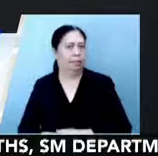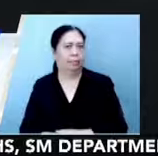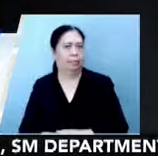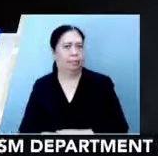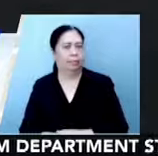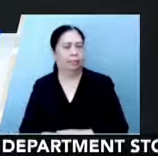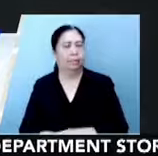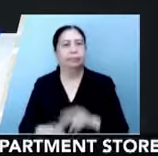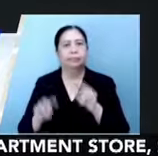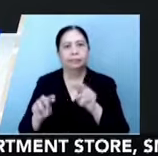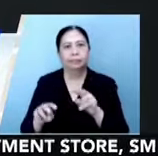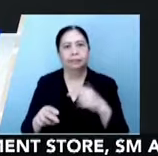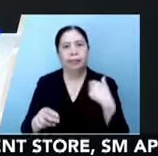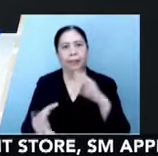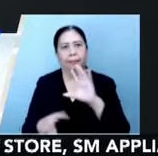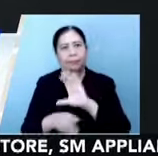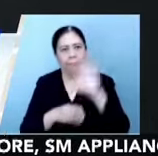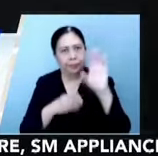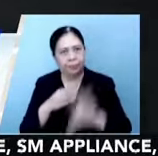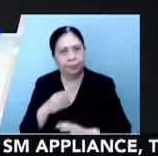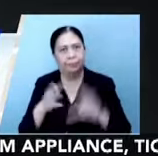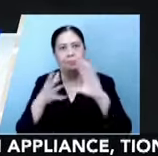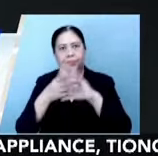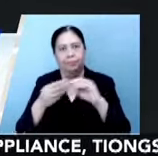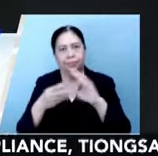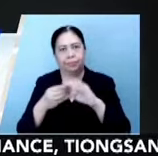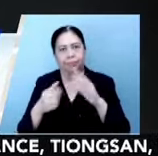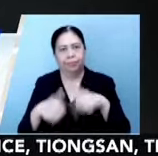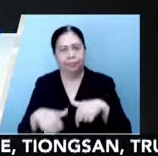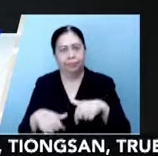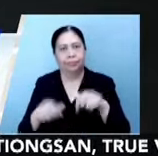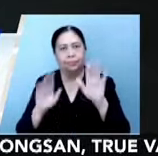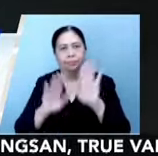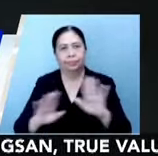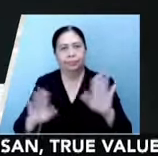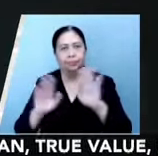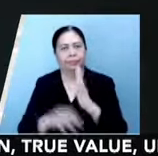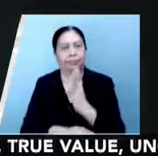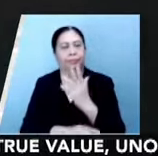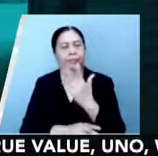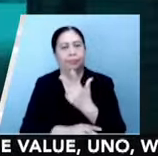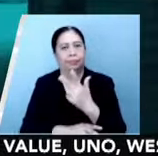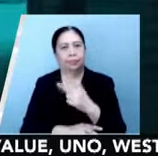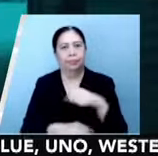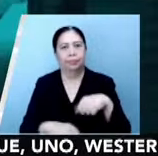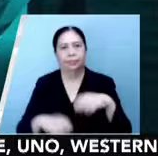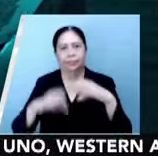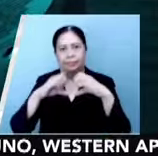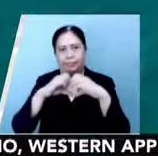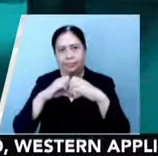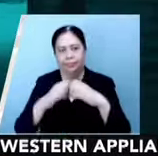Abangan ang buong kwento sa resibo ngayong Linggo alas 5 ng hapon sa GMA.